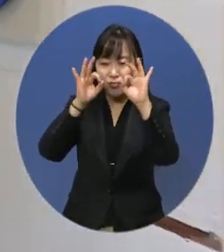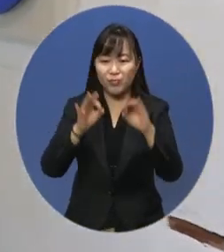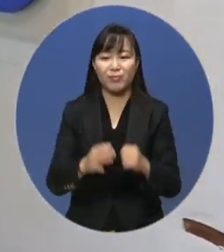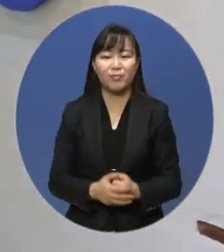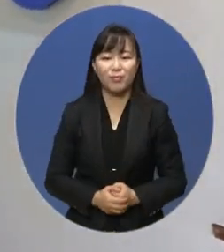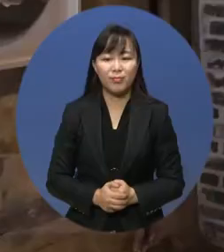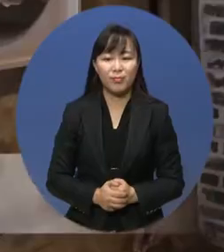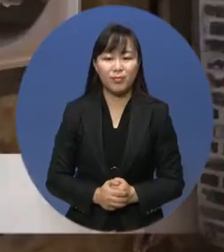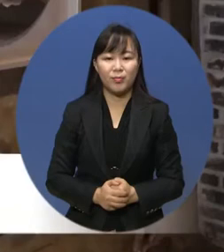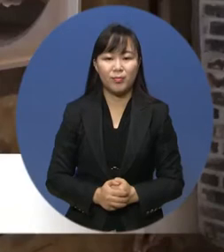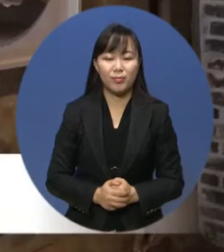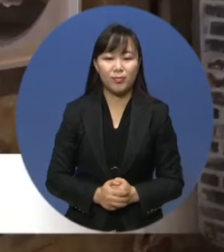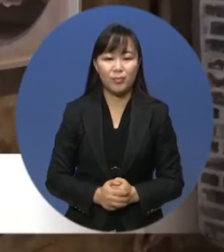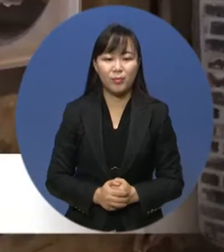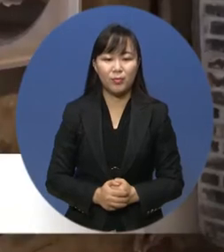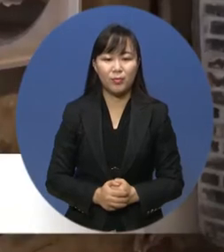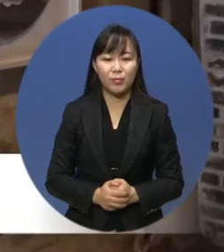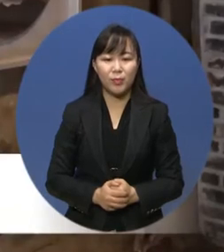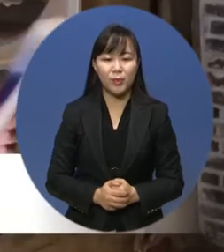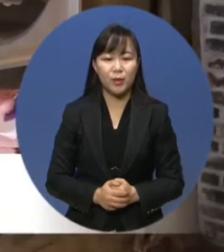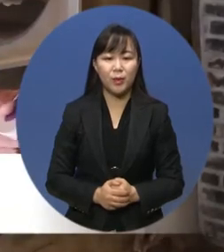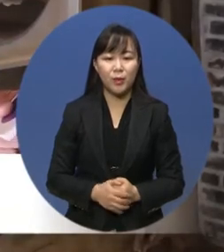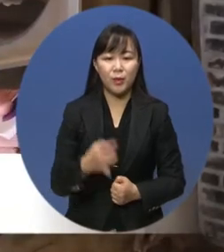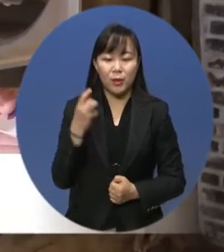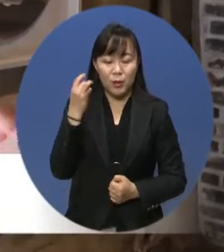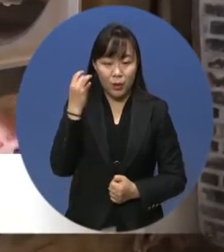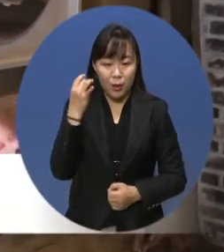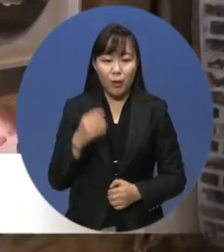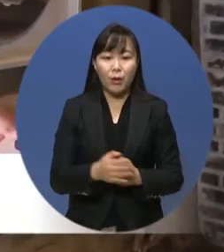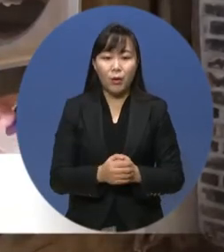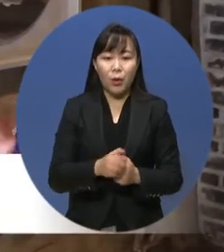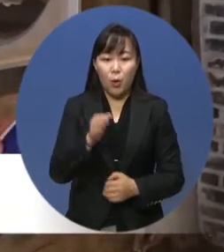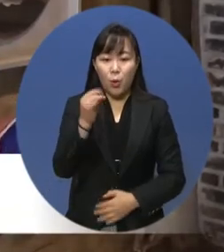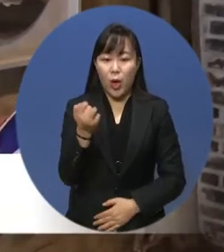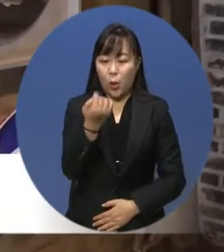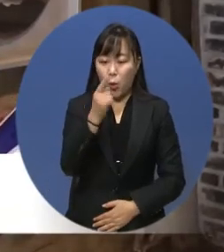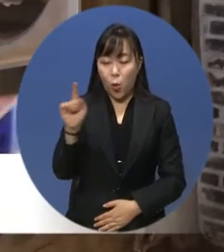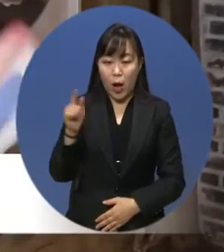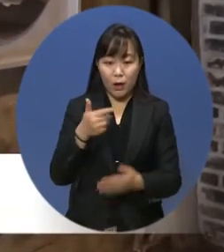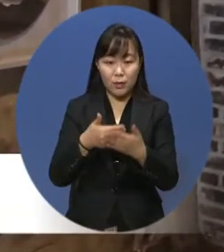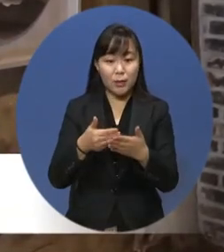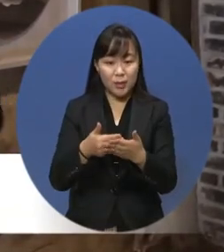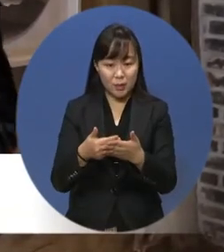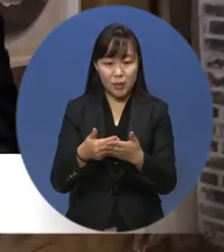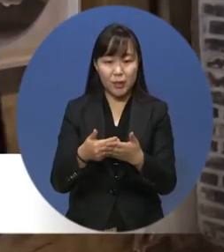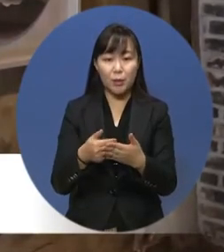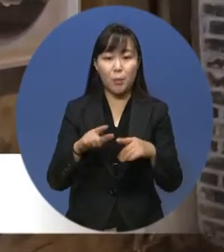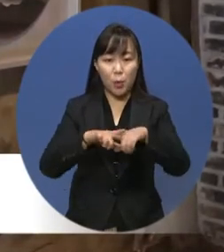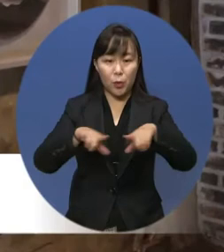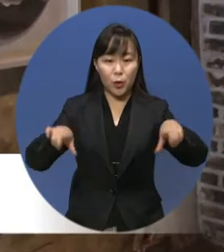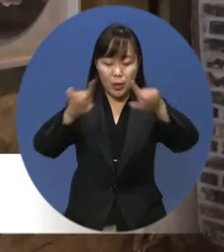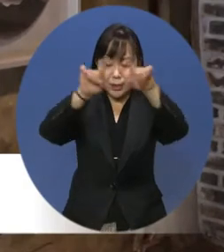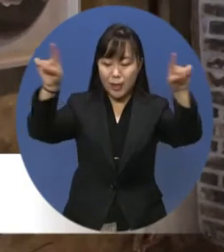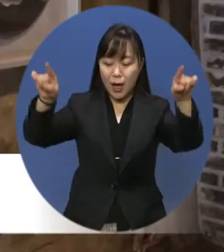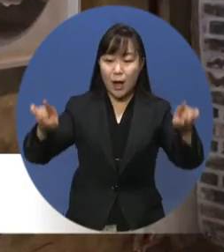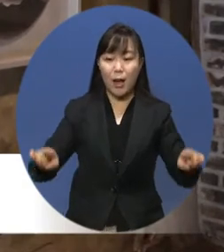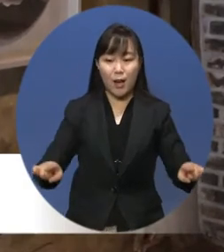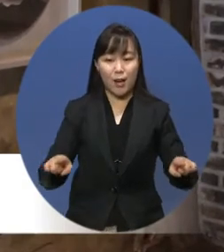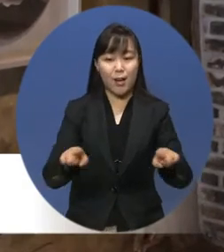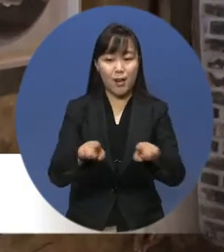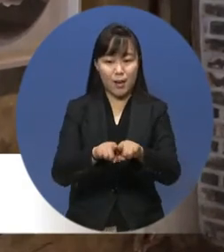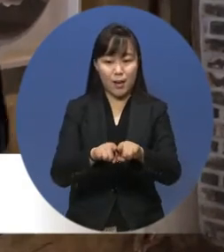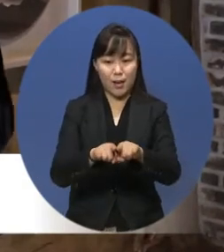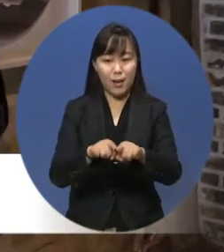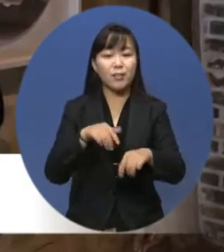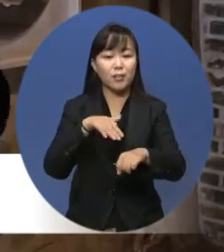있습니다. 기존의 이제 회화 작품 자체는 통상 이렇게 이제 이런